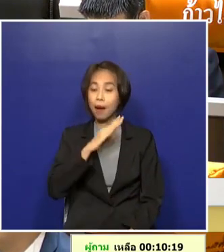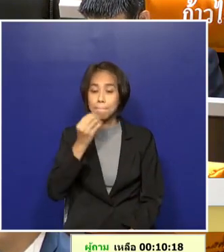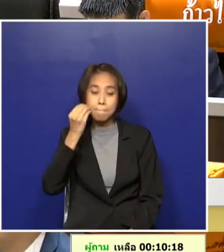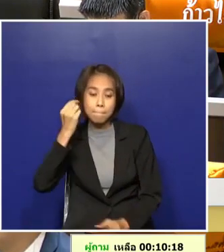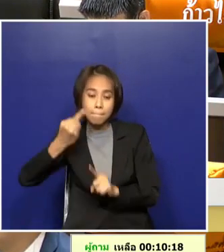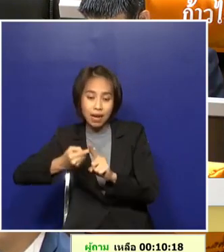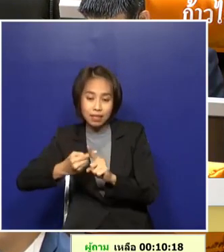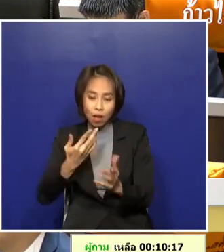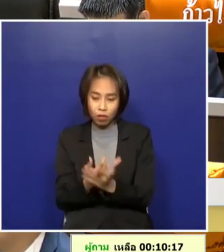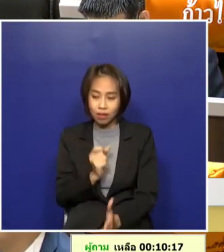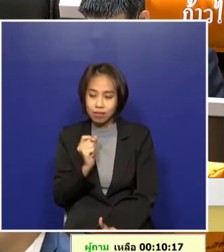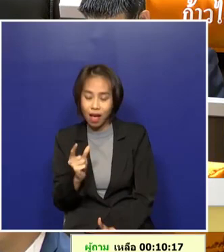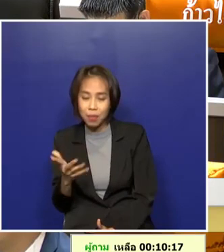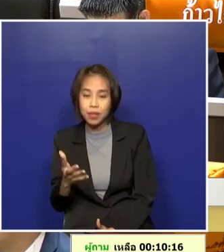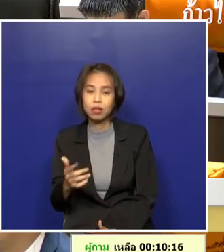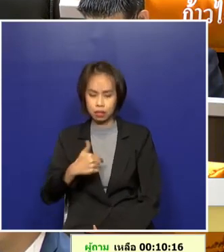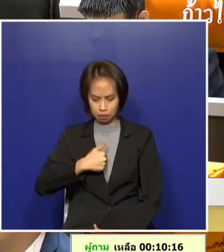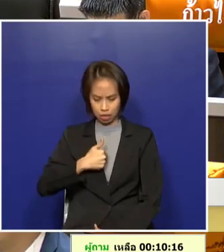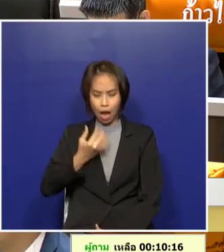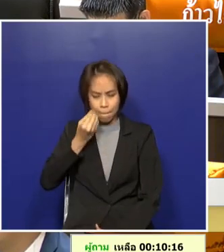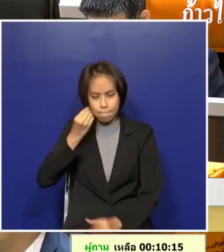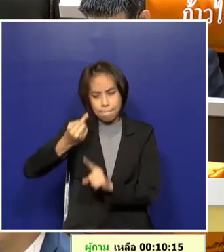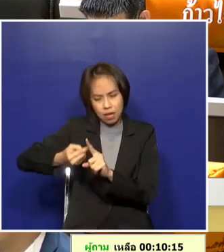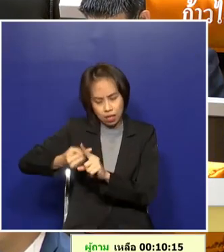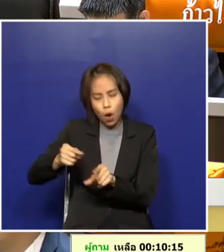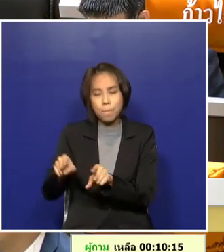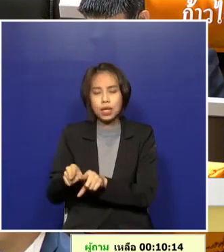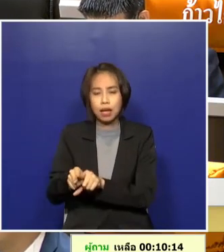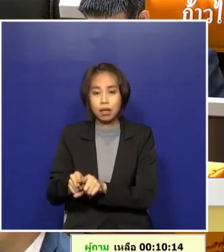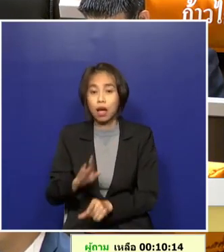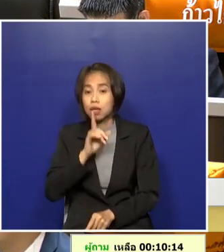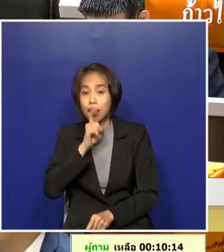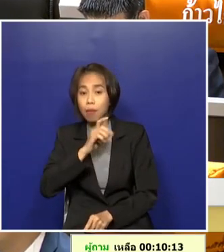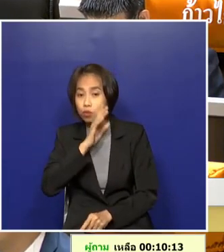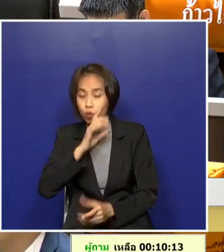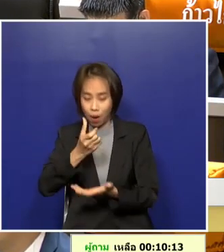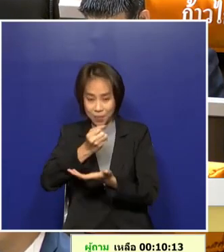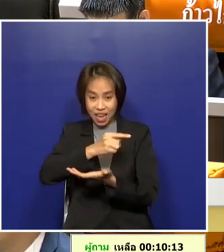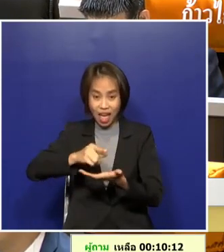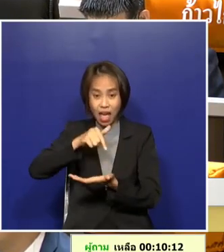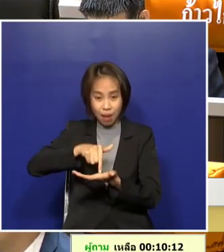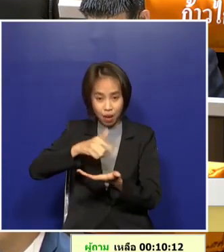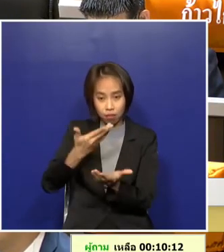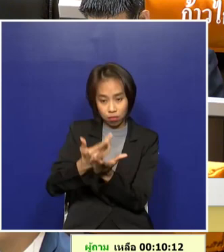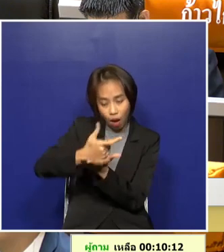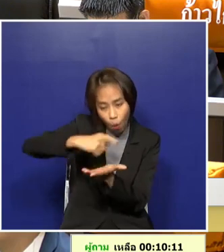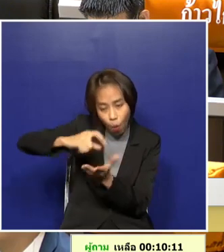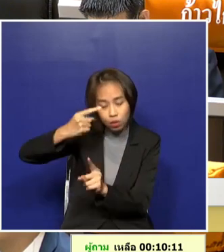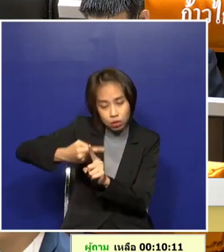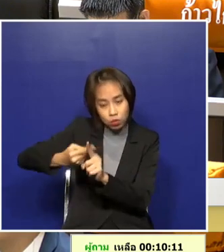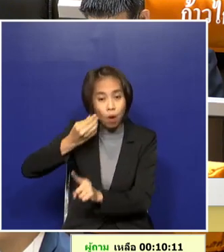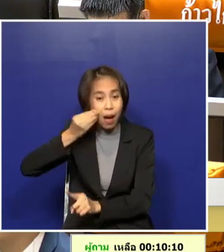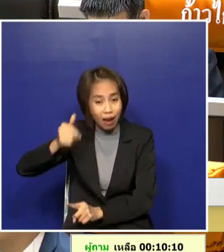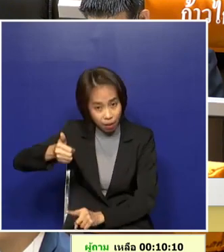าชนทั่วไปอย่างผมเนี่ยยังจ่ายค่าเช่าบ้านอยู่นะครับถามว่าแอปนี้มันใช้ได้ครับโครงการนี้จ่ายค่าเช่าบ้านได้ไหมไม่ได้แล้วบ้